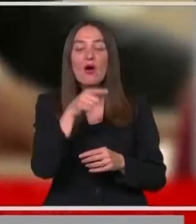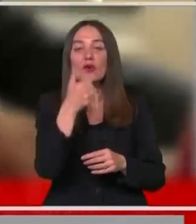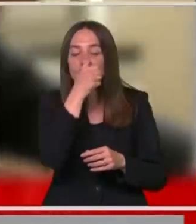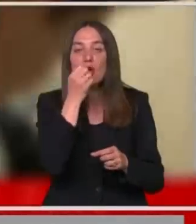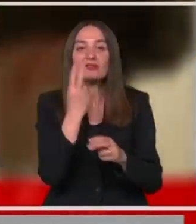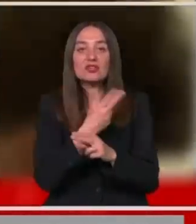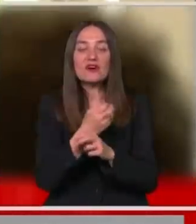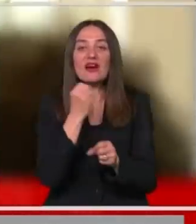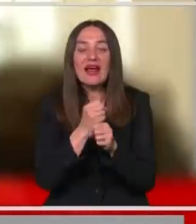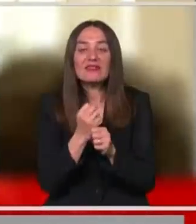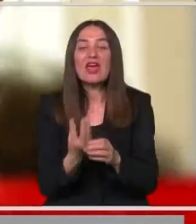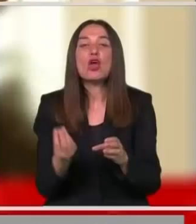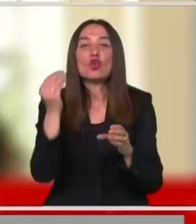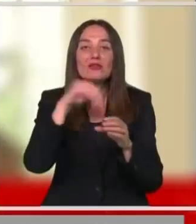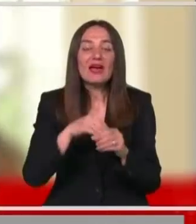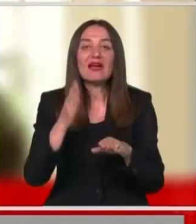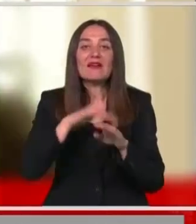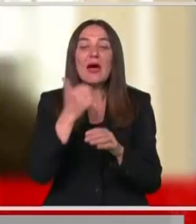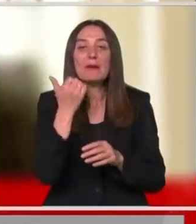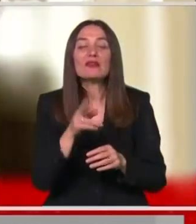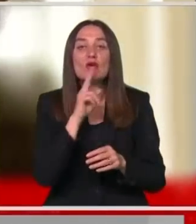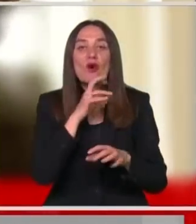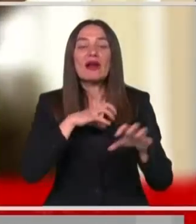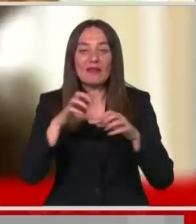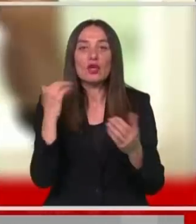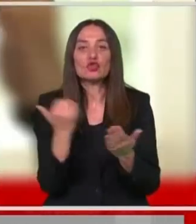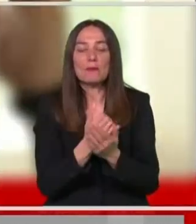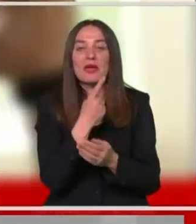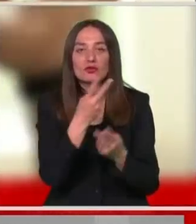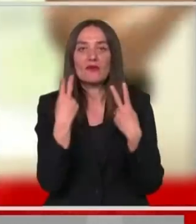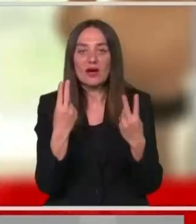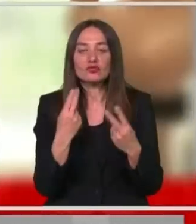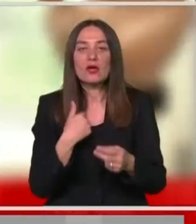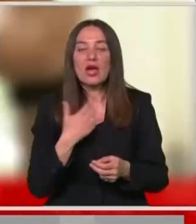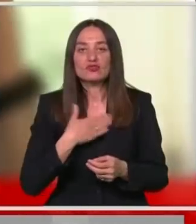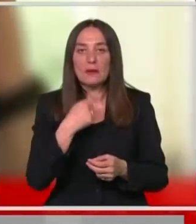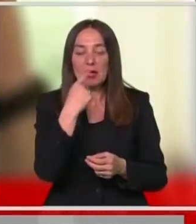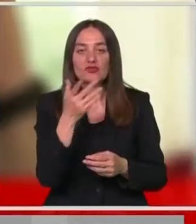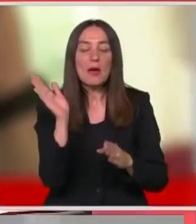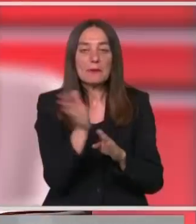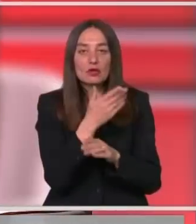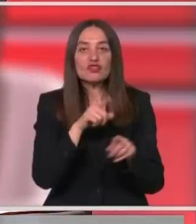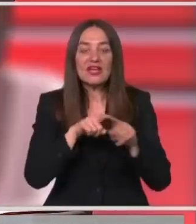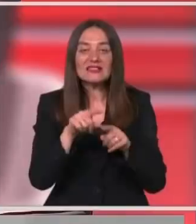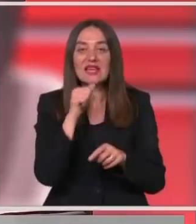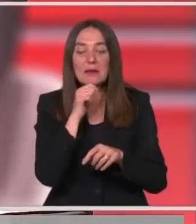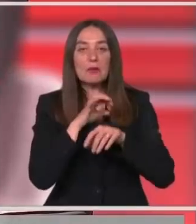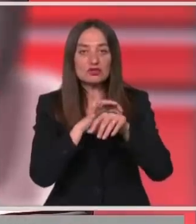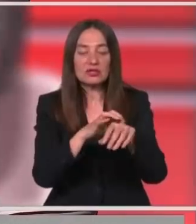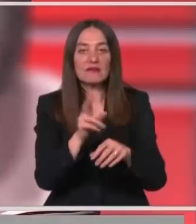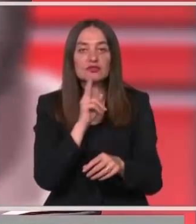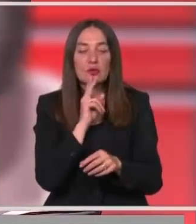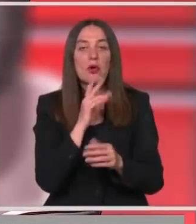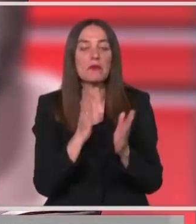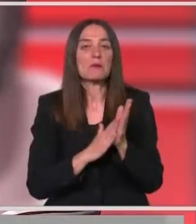država radi je dodatak na platu koju radnik već dobija. Ministre, i to je veoma razumem važno. Vas, ali hoću da vam kažem. Dakle, proći će isto i poslodavac koji